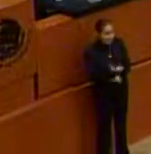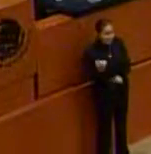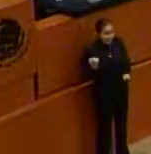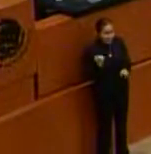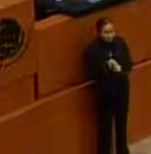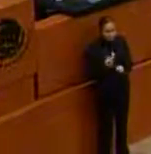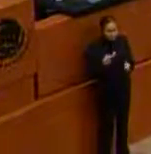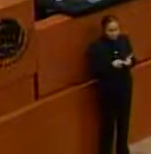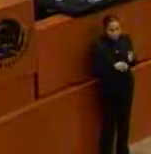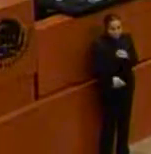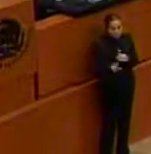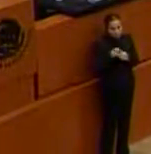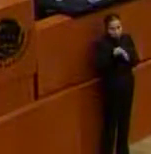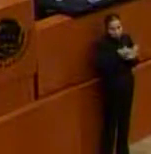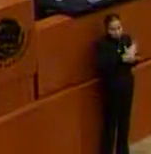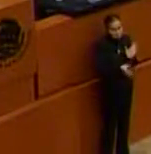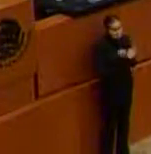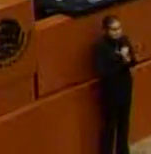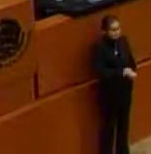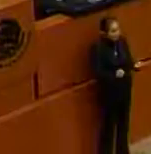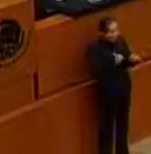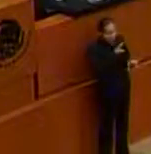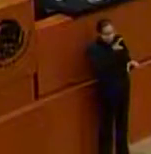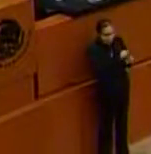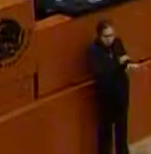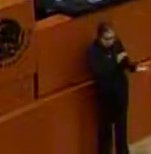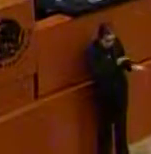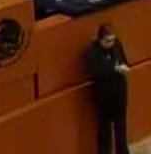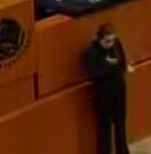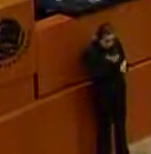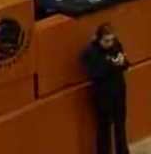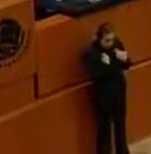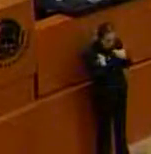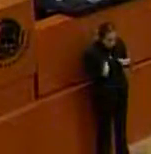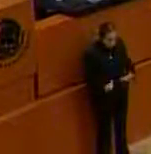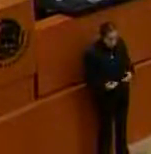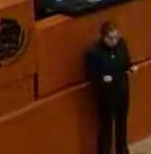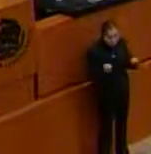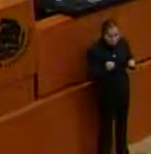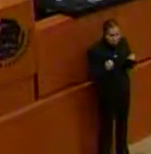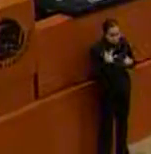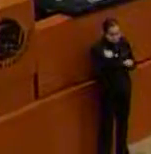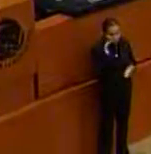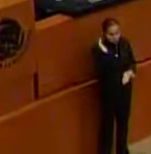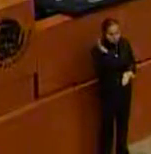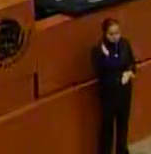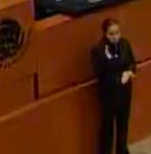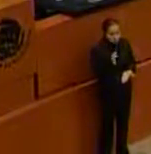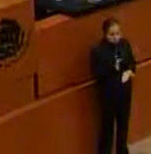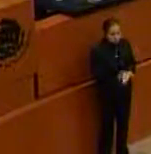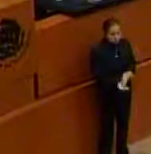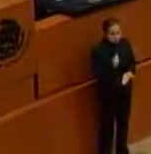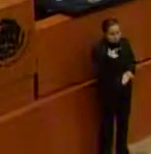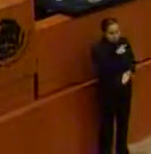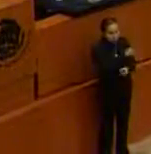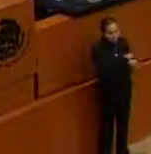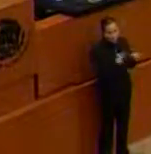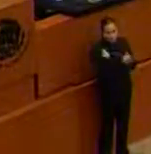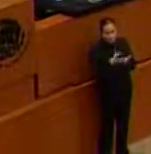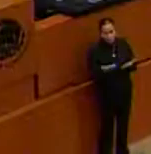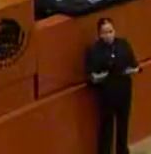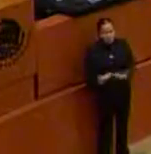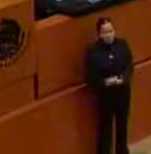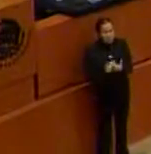80, il n'y a plus eu de plein emploi en Suisse et le taux d'emploi commence à progressivement diminué. Il y a